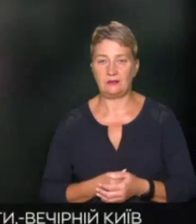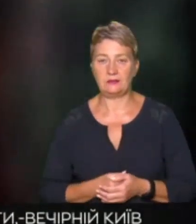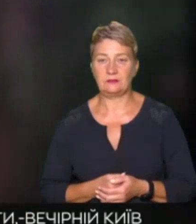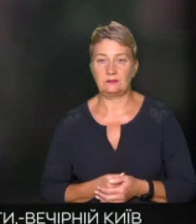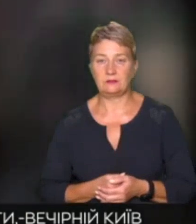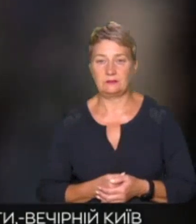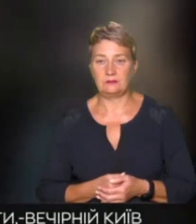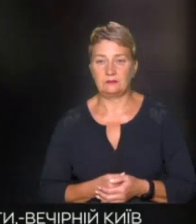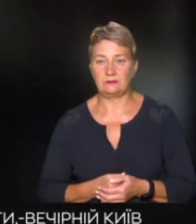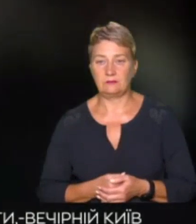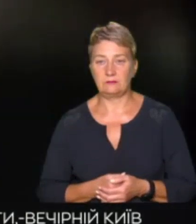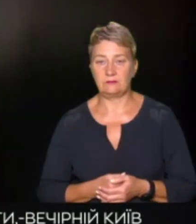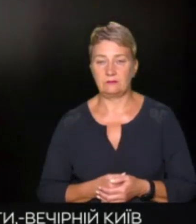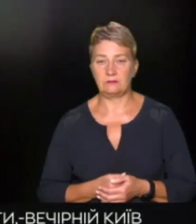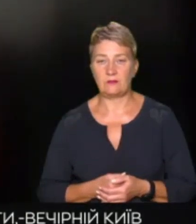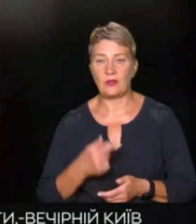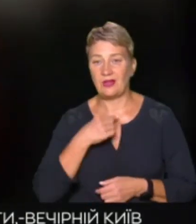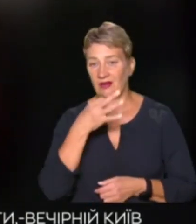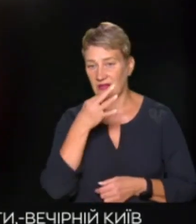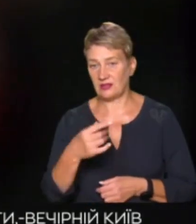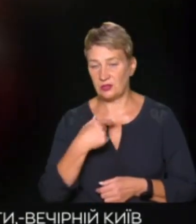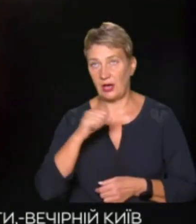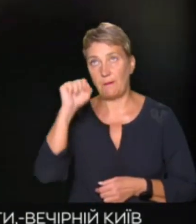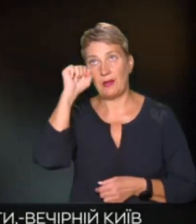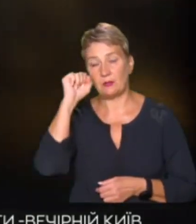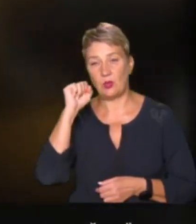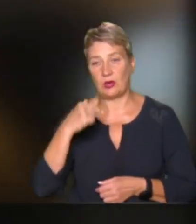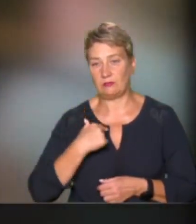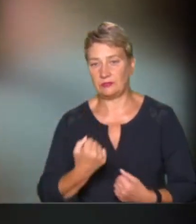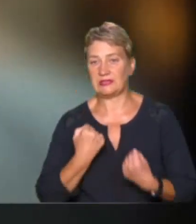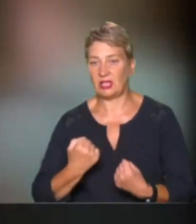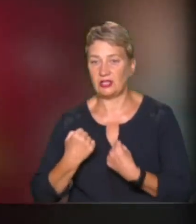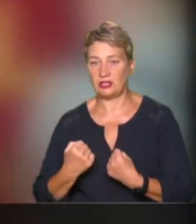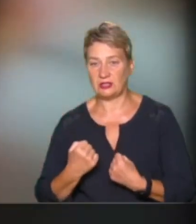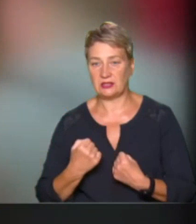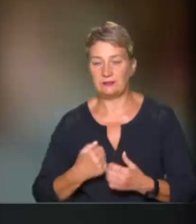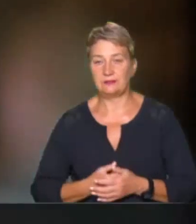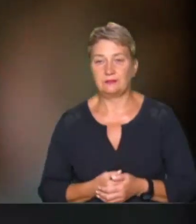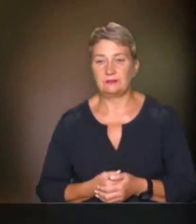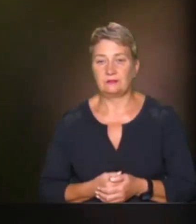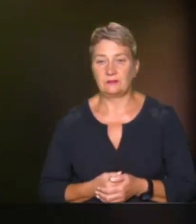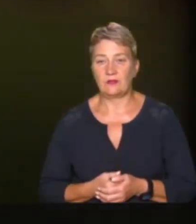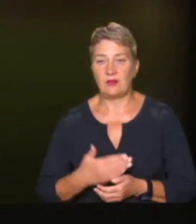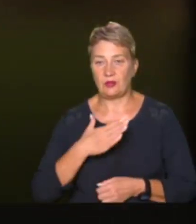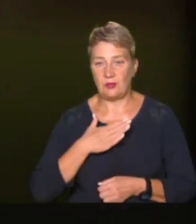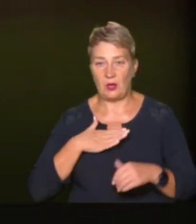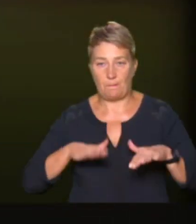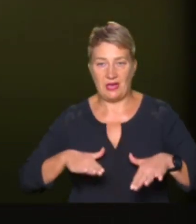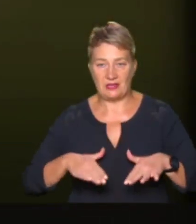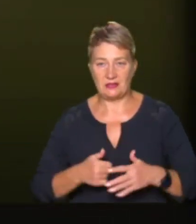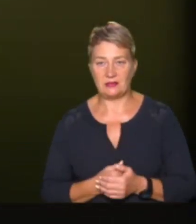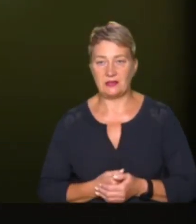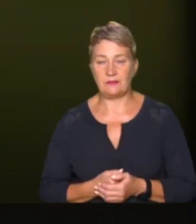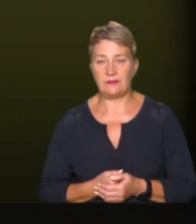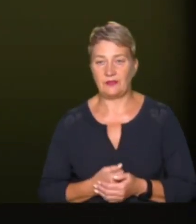Снес крышу и, ну, я скажу, что я под Богом хожу. Меня накрыло, я впереди сидела. Вот мое место. Вот где